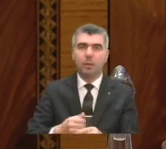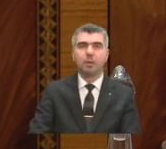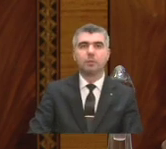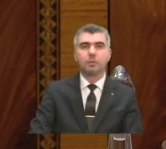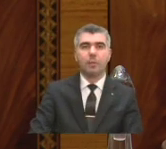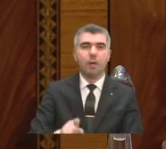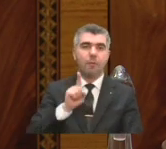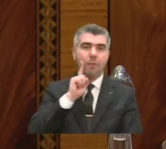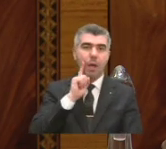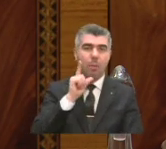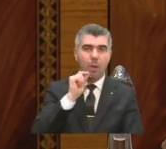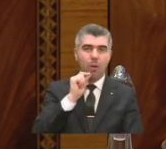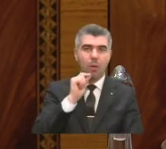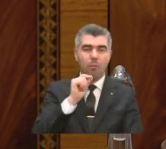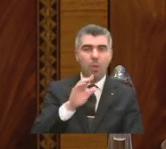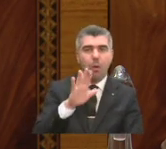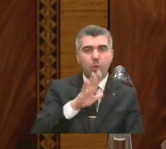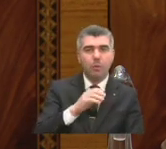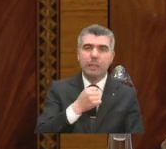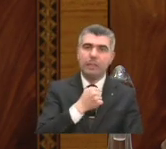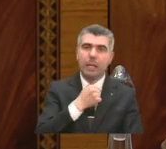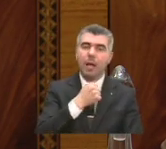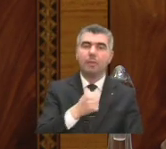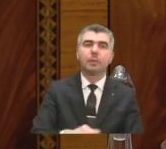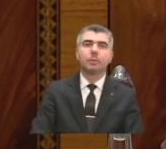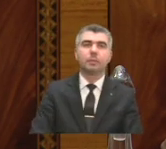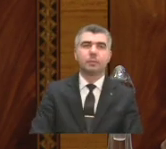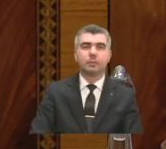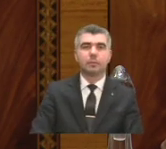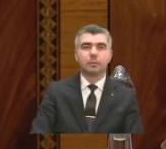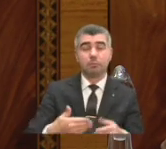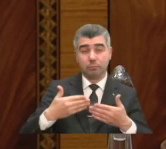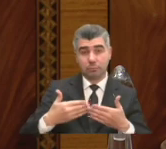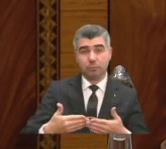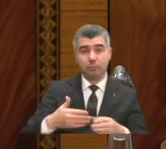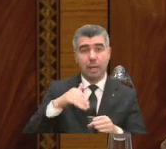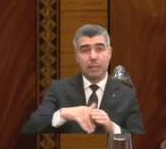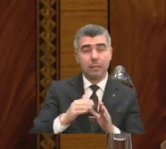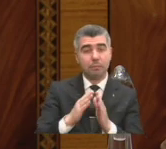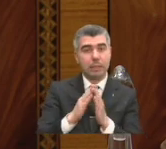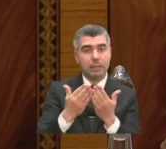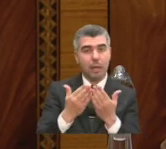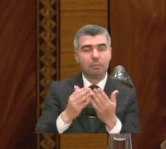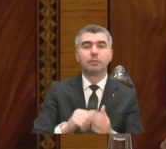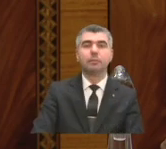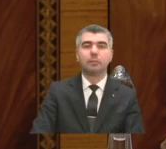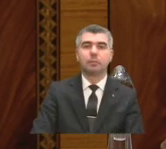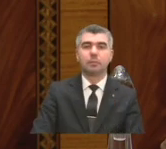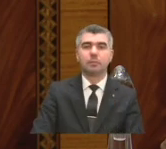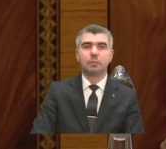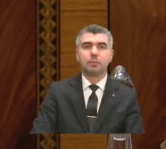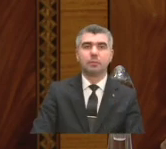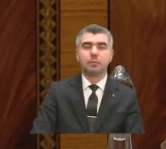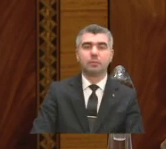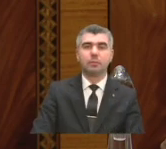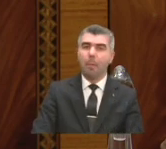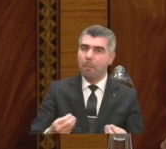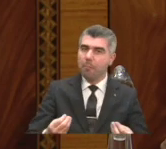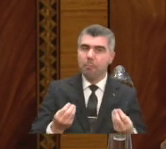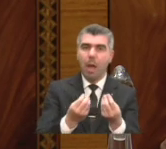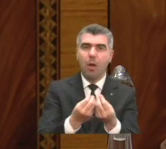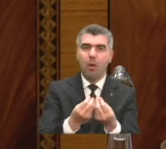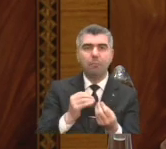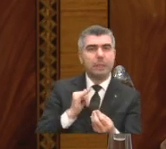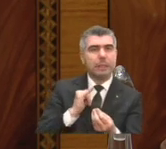نساء ورجال الصحافة، إن فريق التقدم والاشتراكية يضم صوته